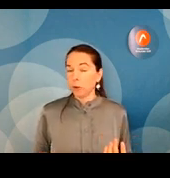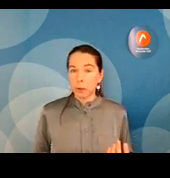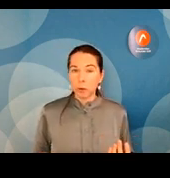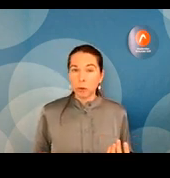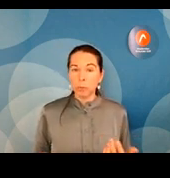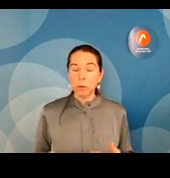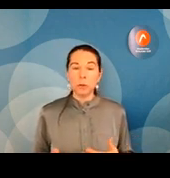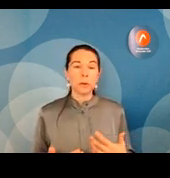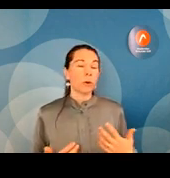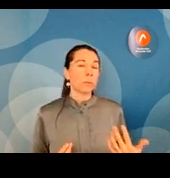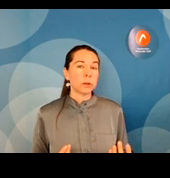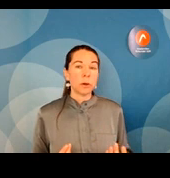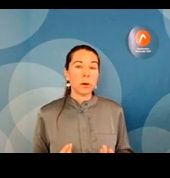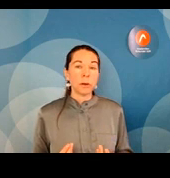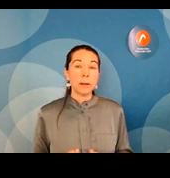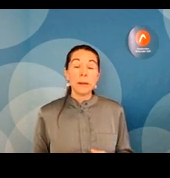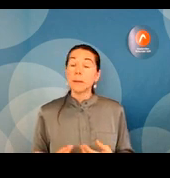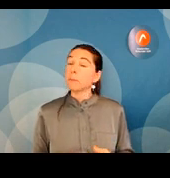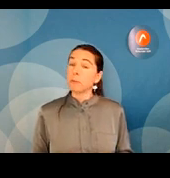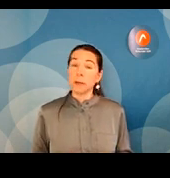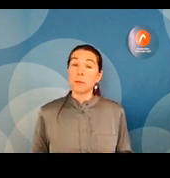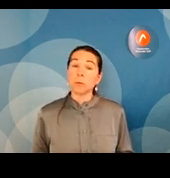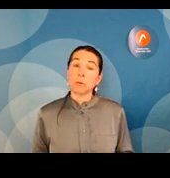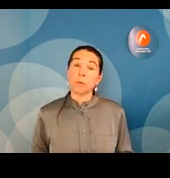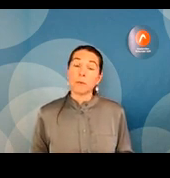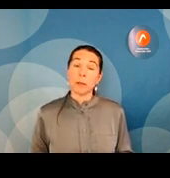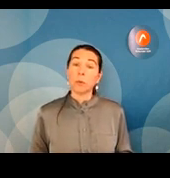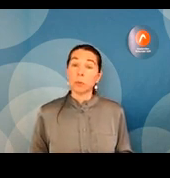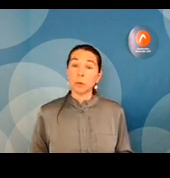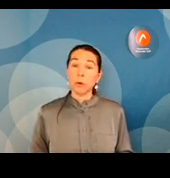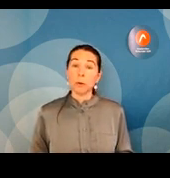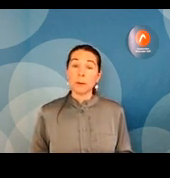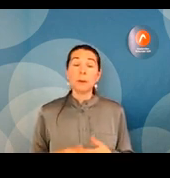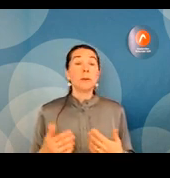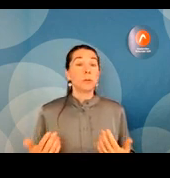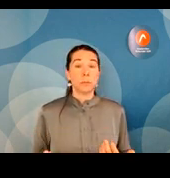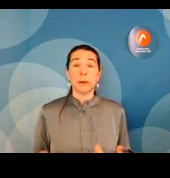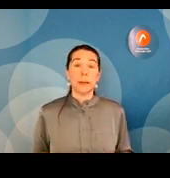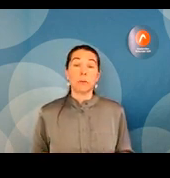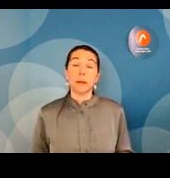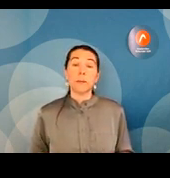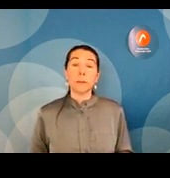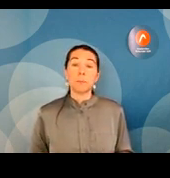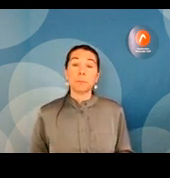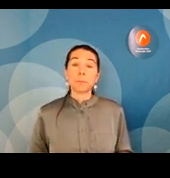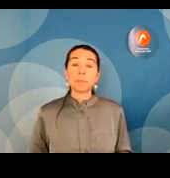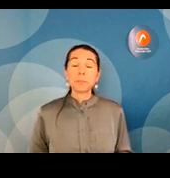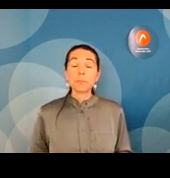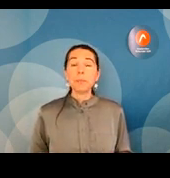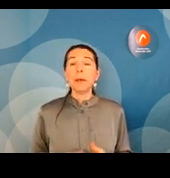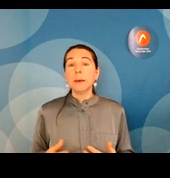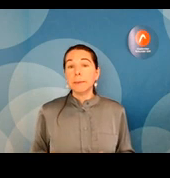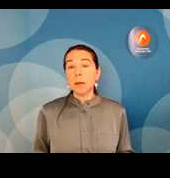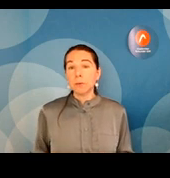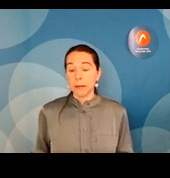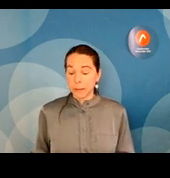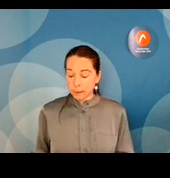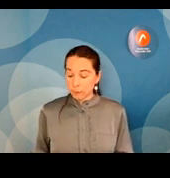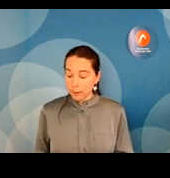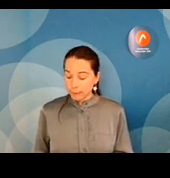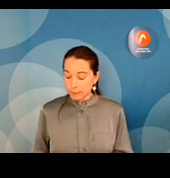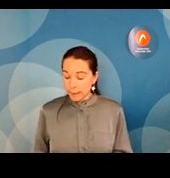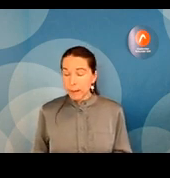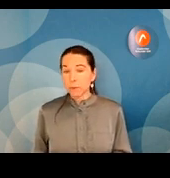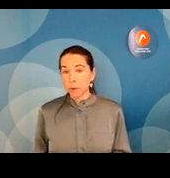från liksom höjda ögonbryn, kommentarer, men faktiskt också som vi vet hot och våld som sker i vårt land. Därför